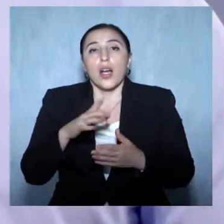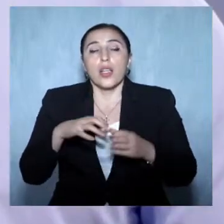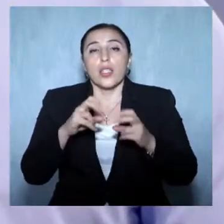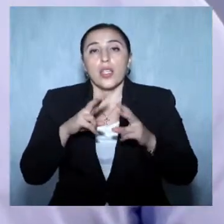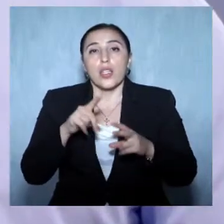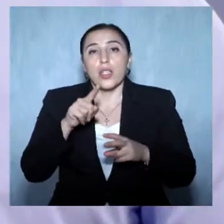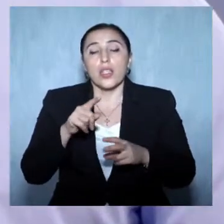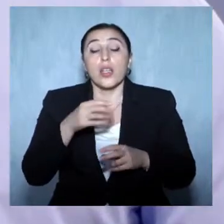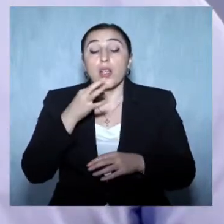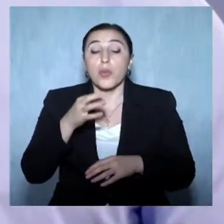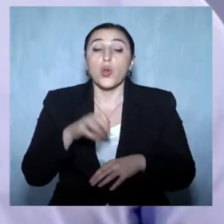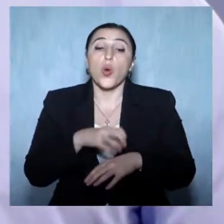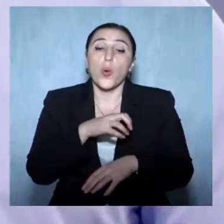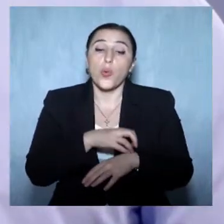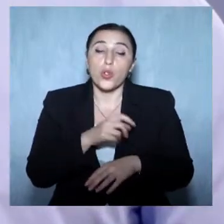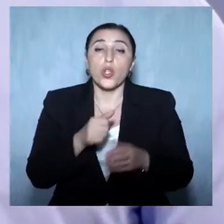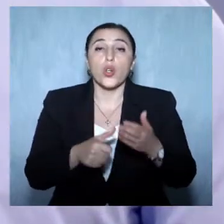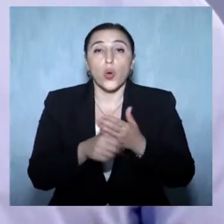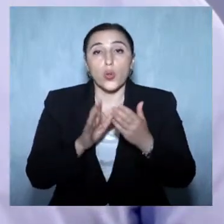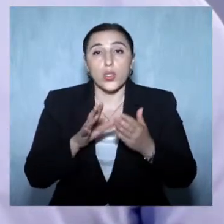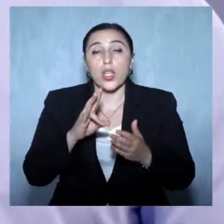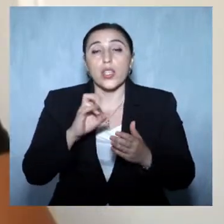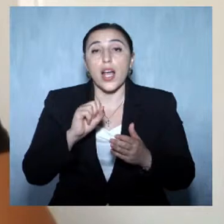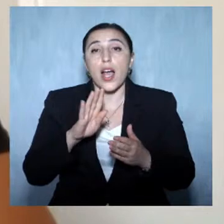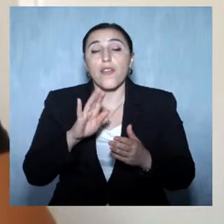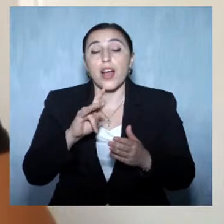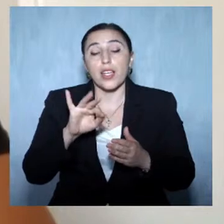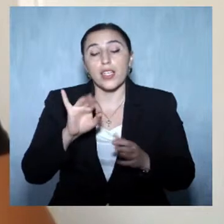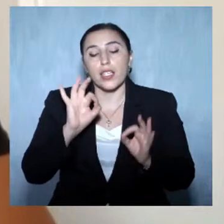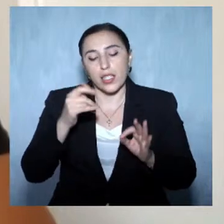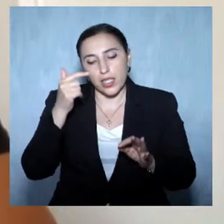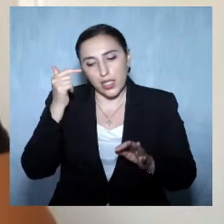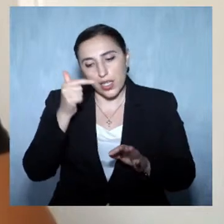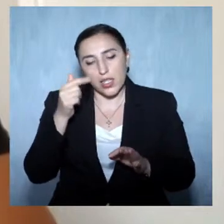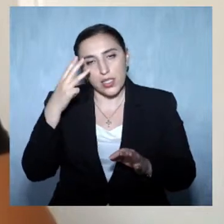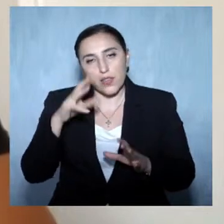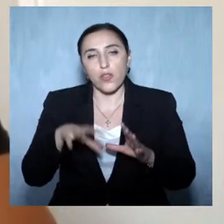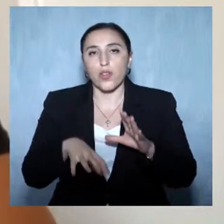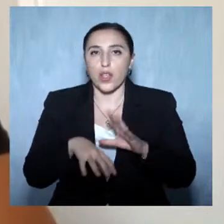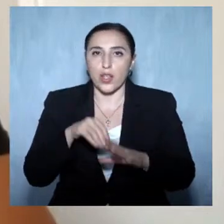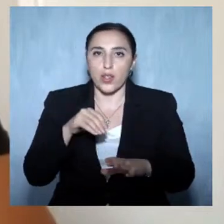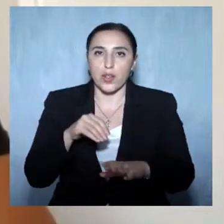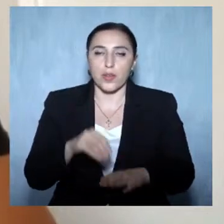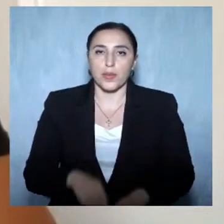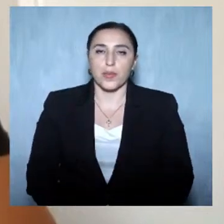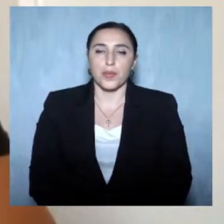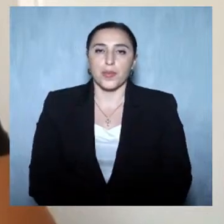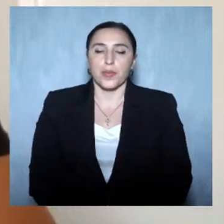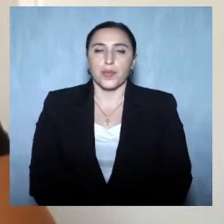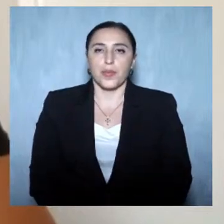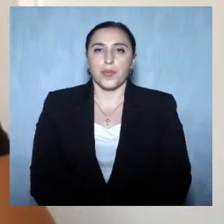կոմունիստներին կոգնի նավալնի խելացիք վեարկությունը։ Հայտնիք մեզ նավալնություն